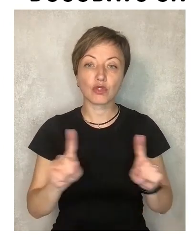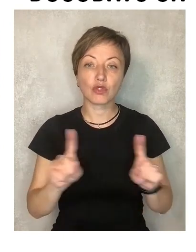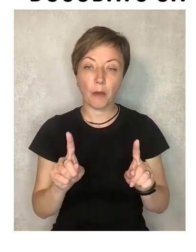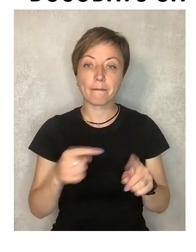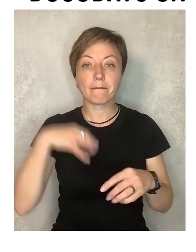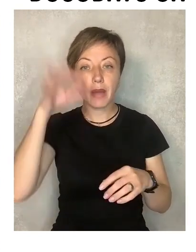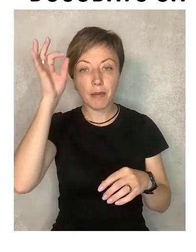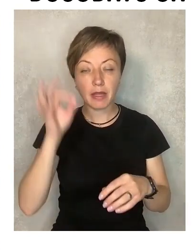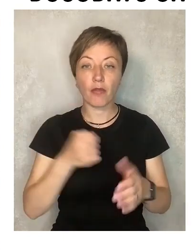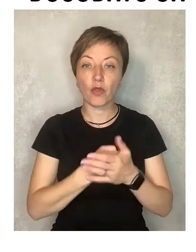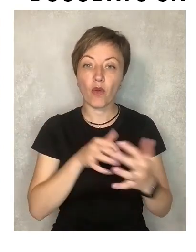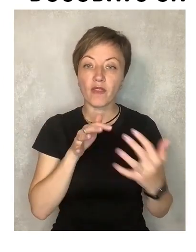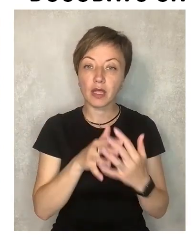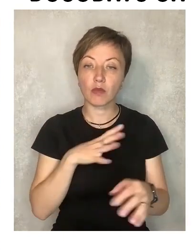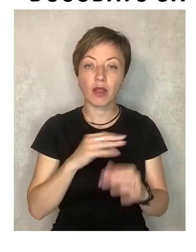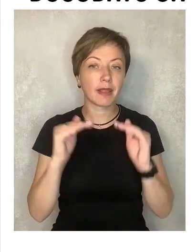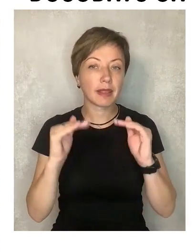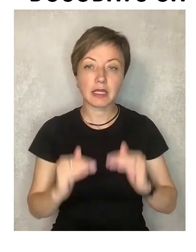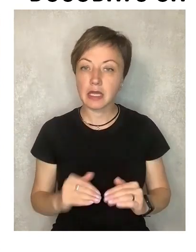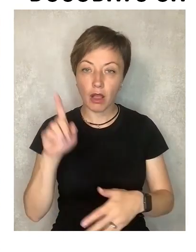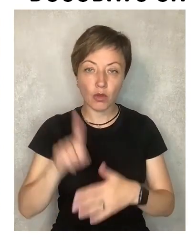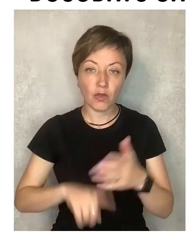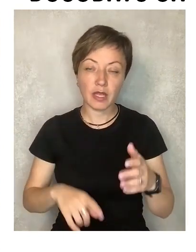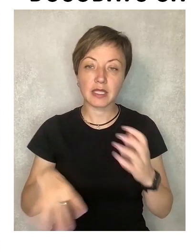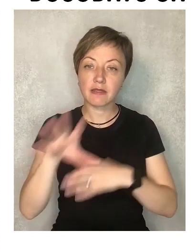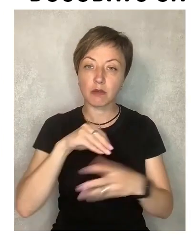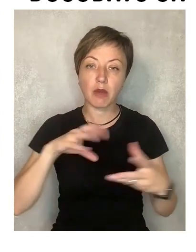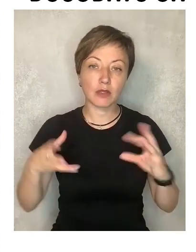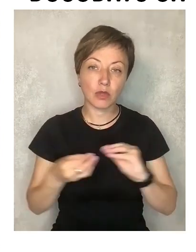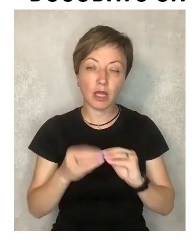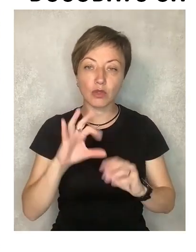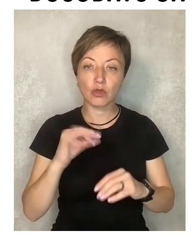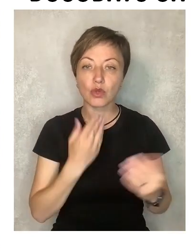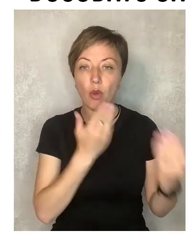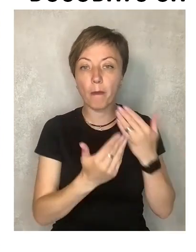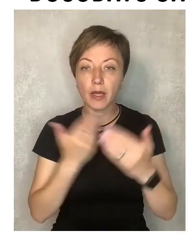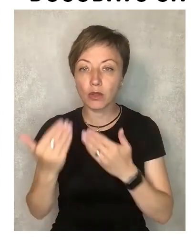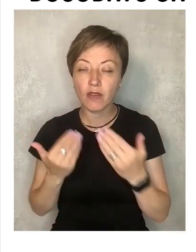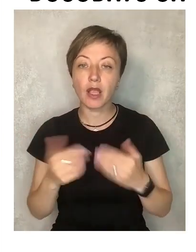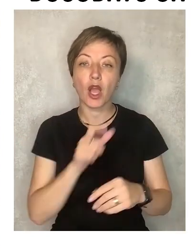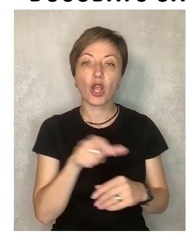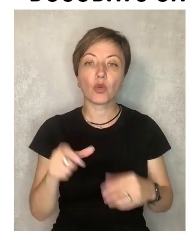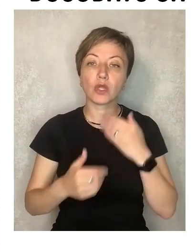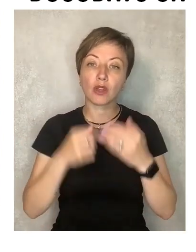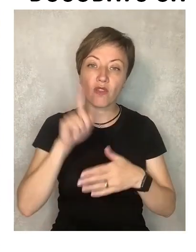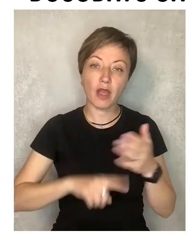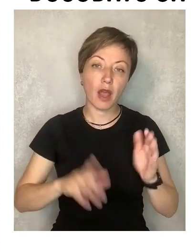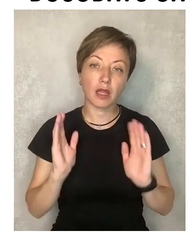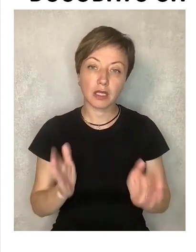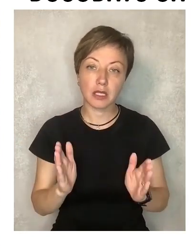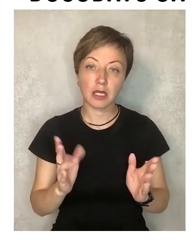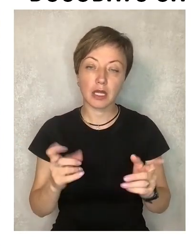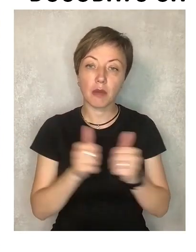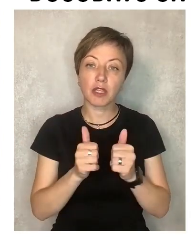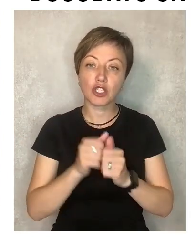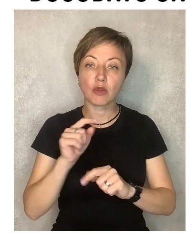до війни у нас була дуже низька там довіра за всіма результатами соціологічних опитувань. Люди довіряли там тільки найближчим